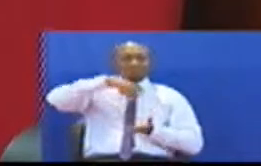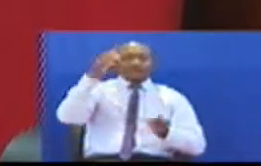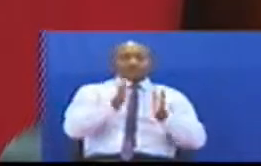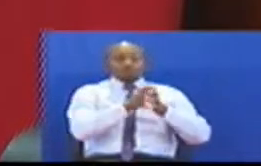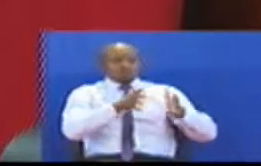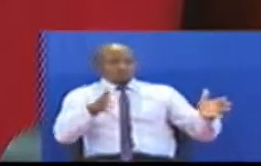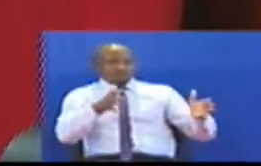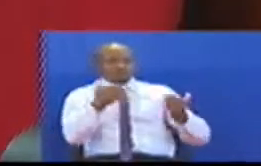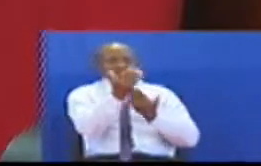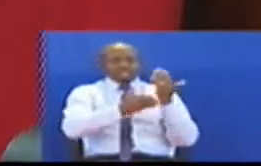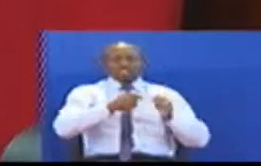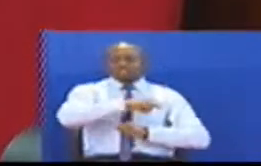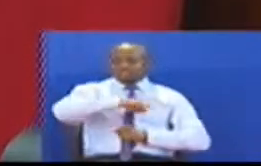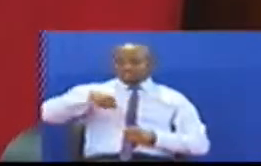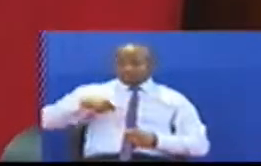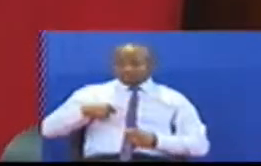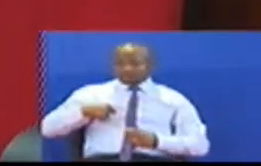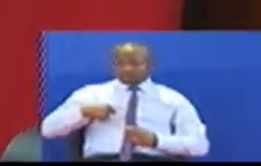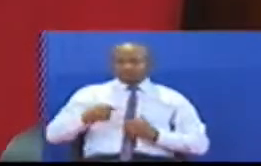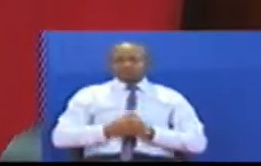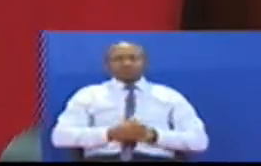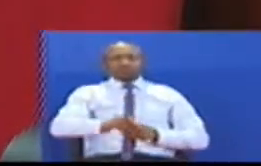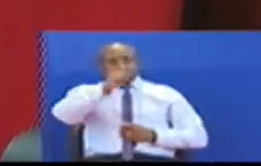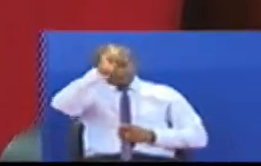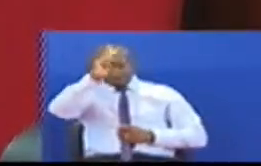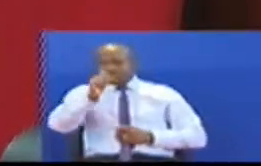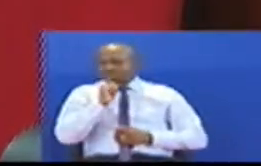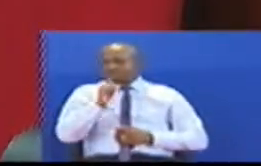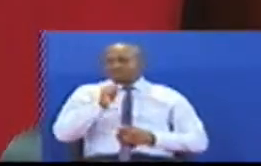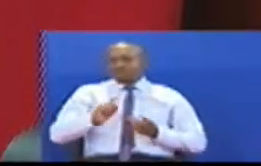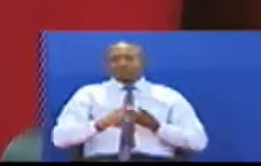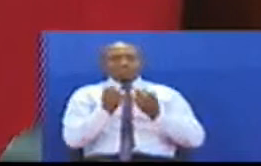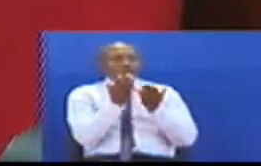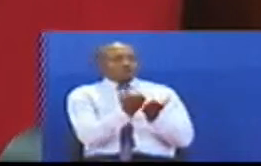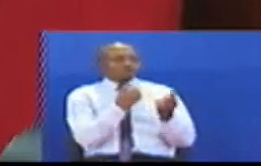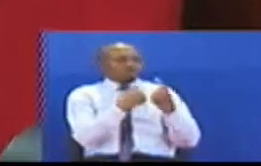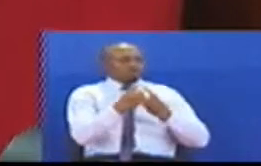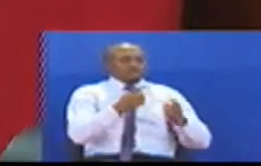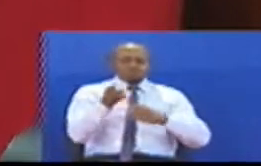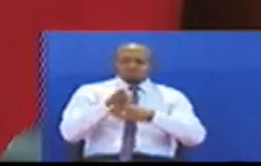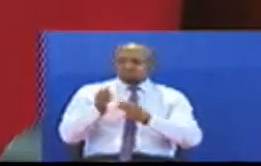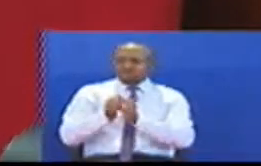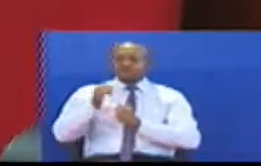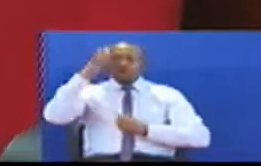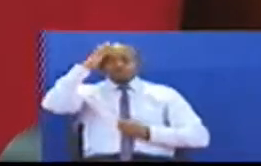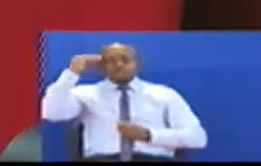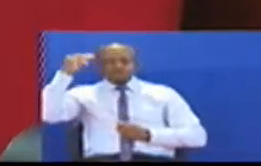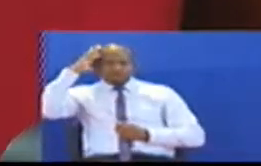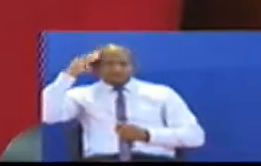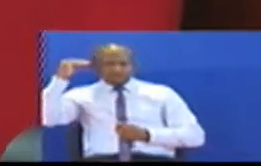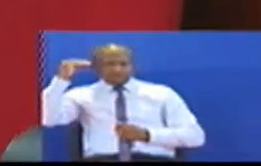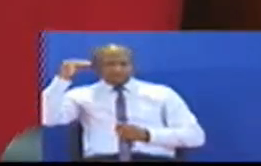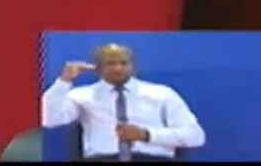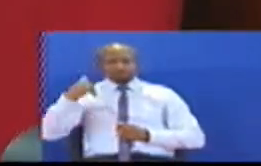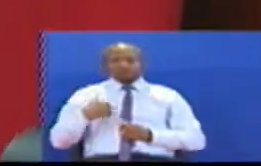katika nchi yetu. Mheshimiwa Spika, naomba nizungumzie pia swala la ukimwi.